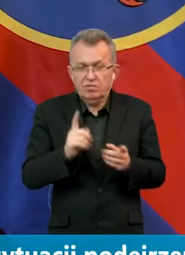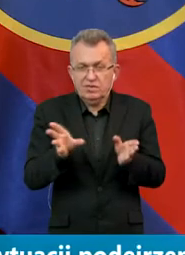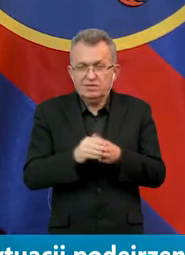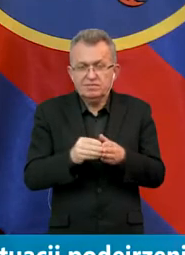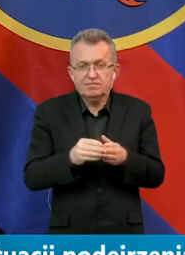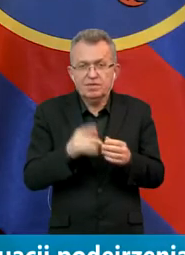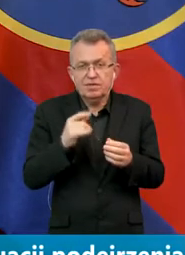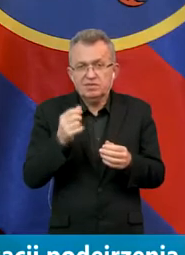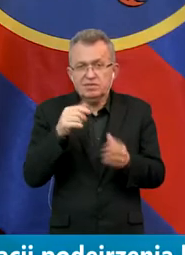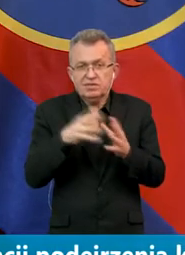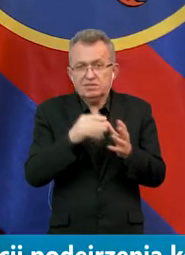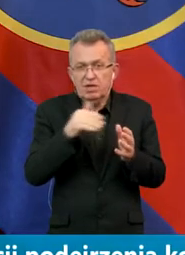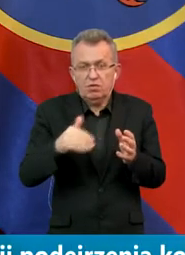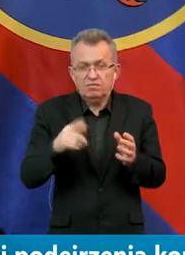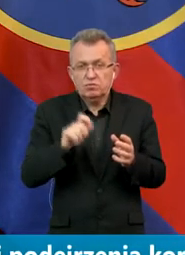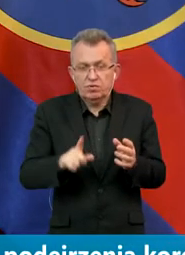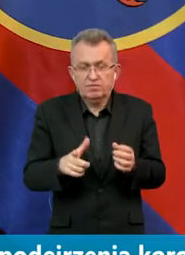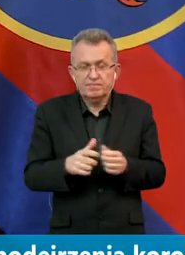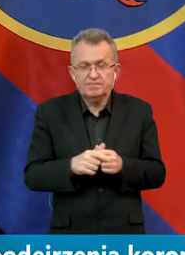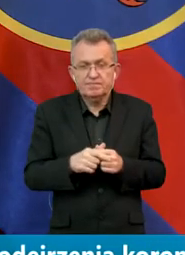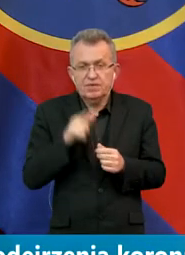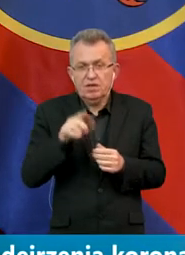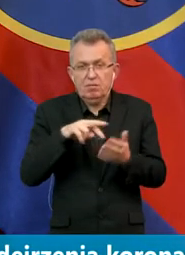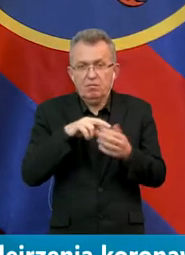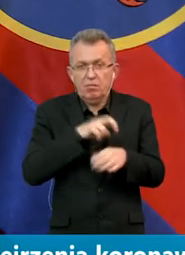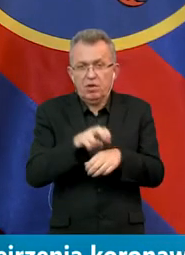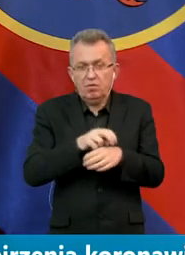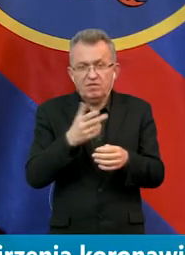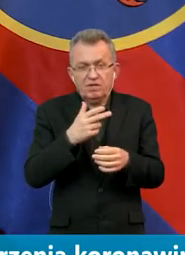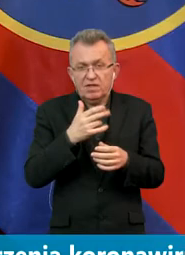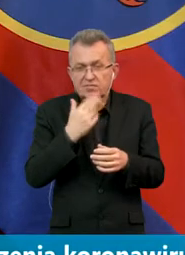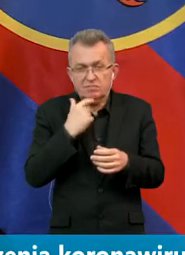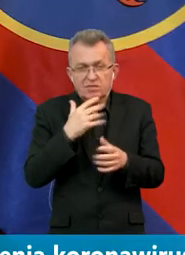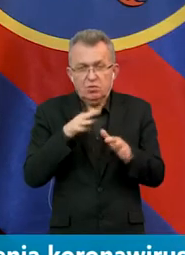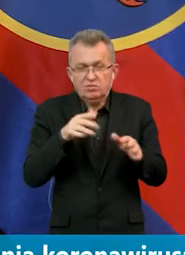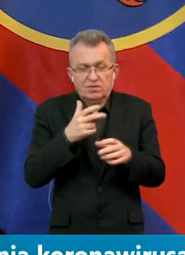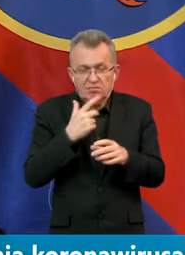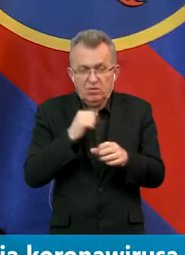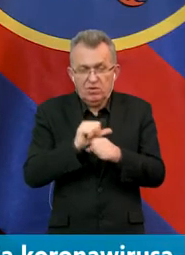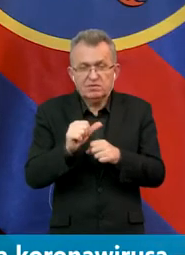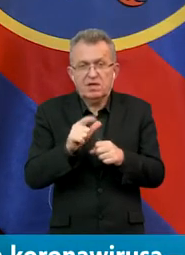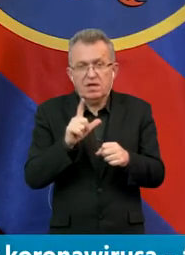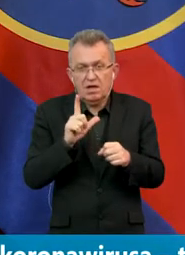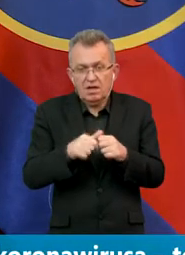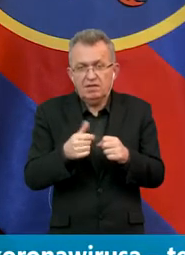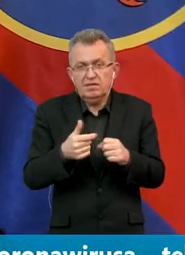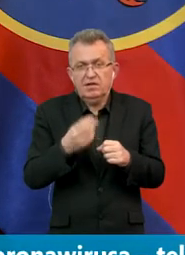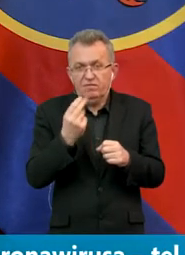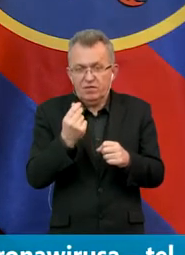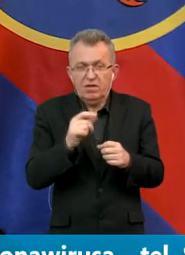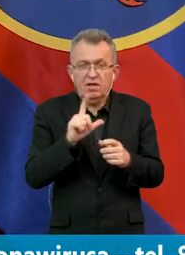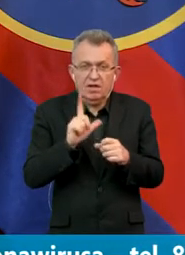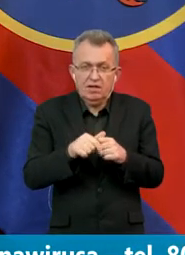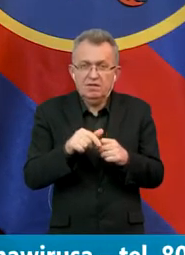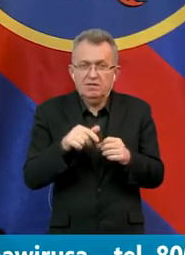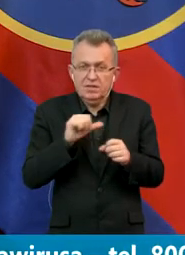ponieważ są to dziesiątki milionów złotych. Tych projektów może nie jest za dużo po naszej stronie, w sensie kwotowym, ale